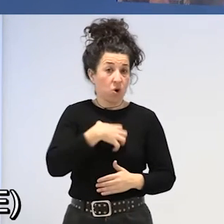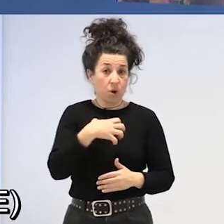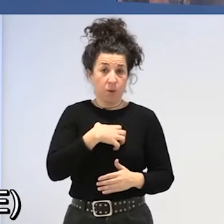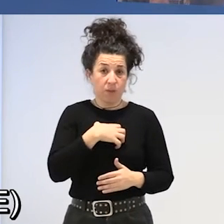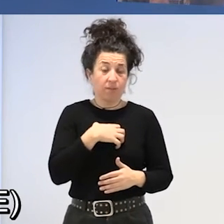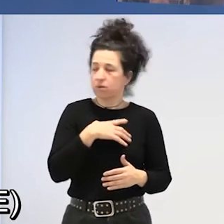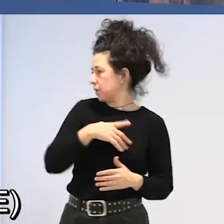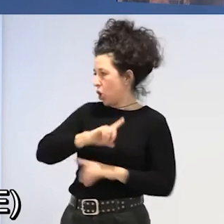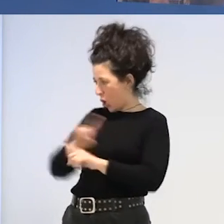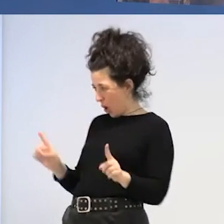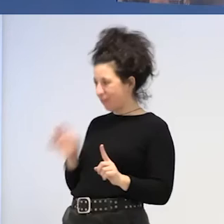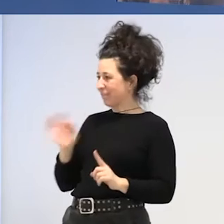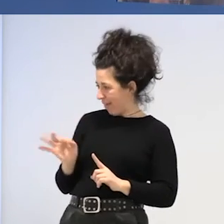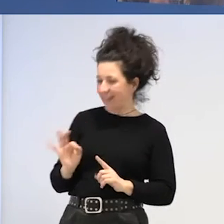Ez.